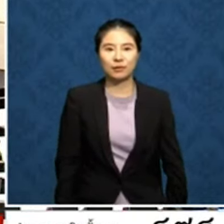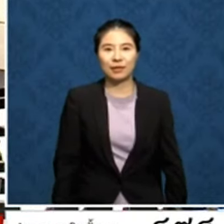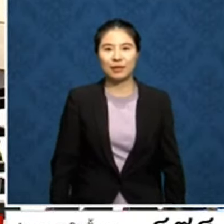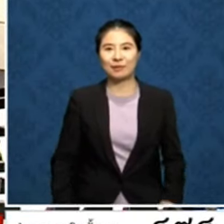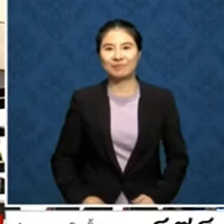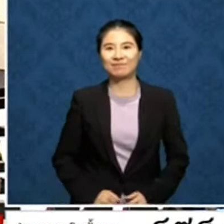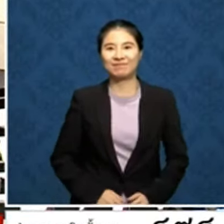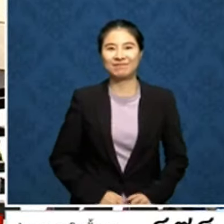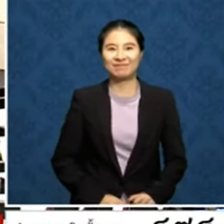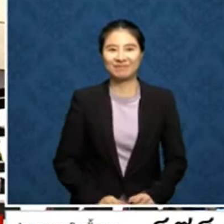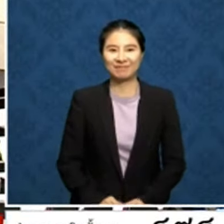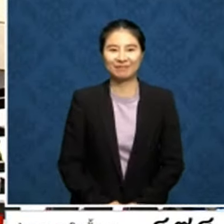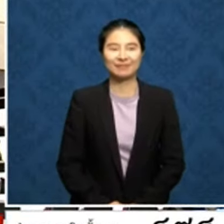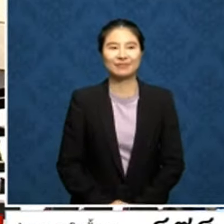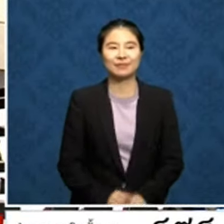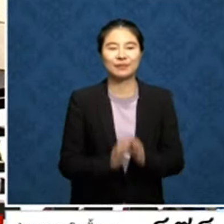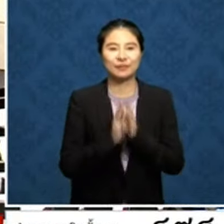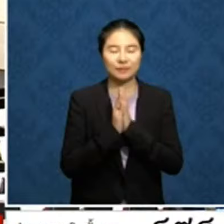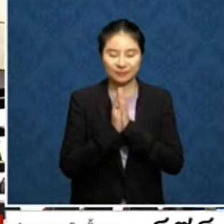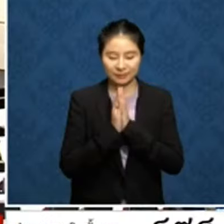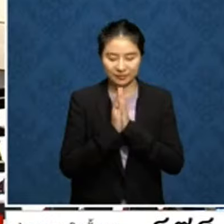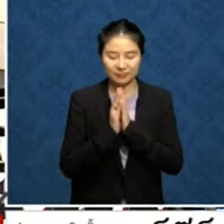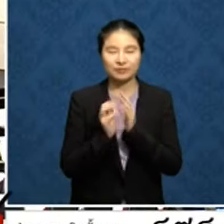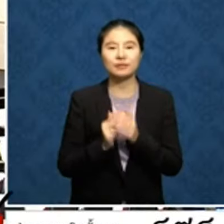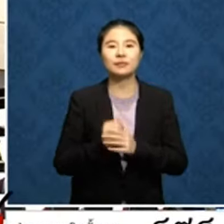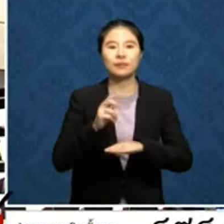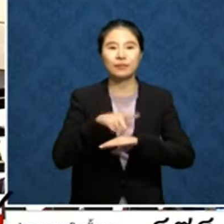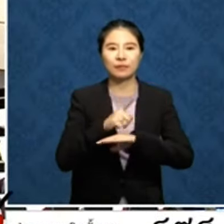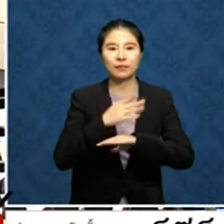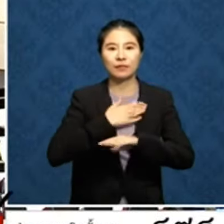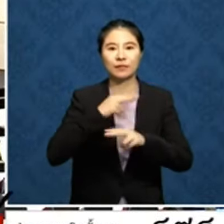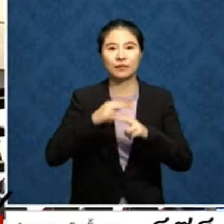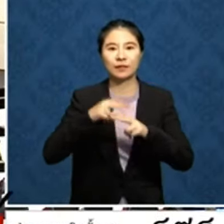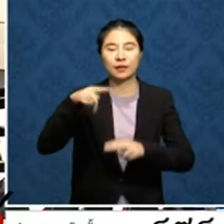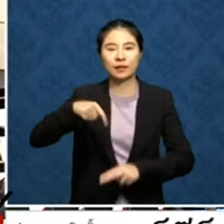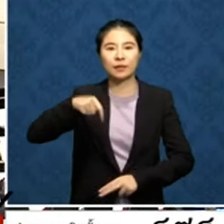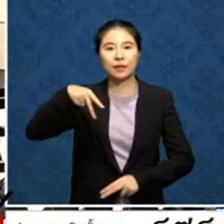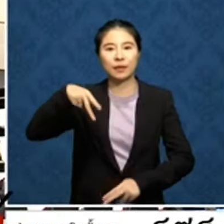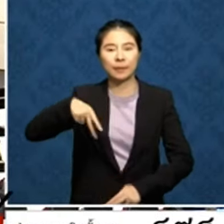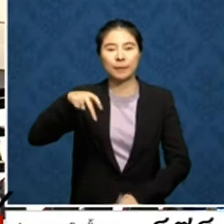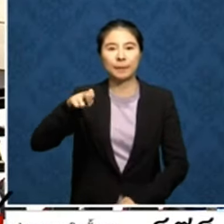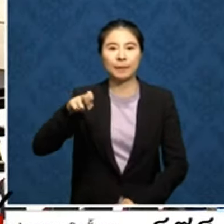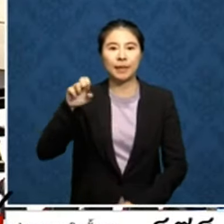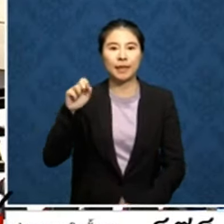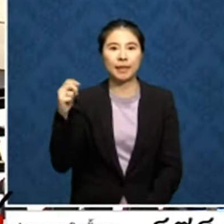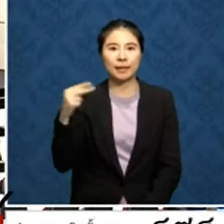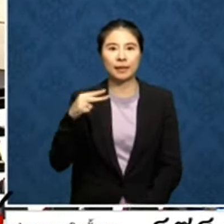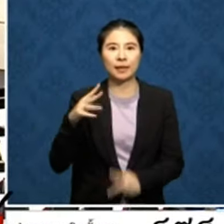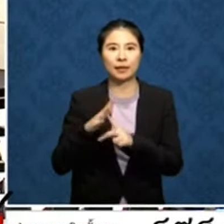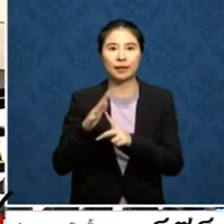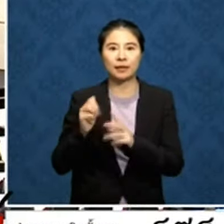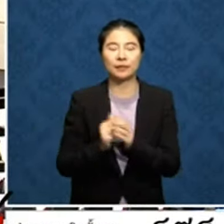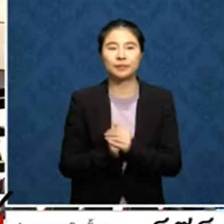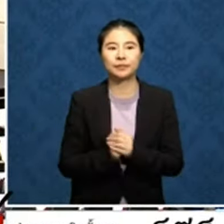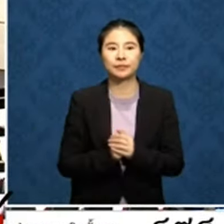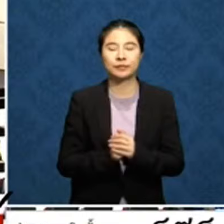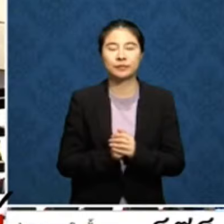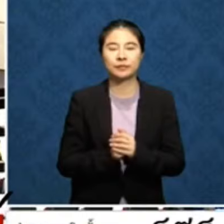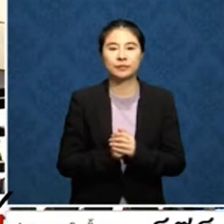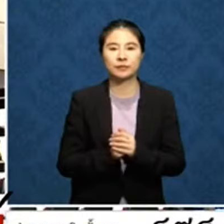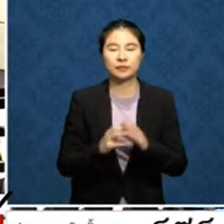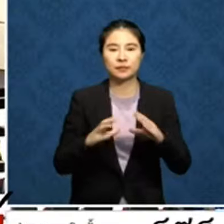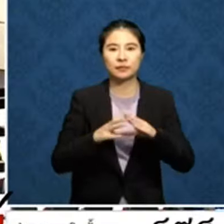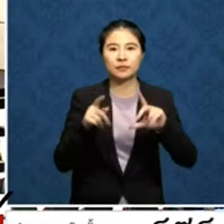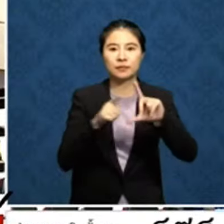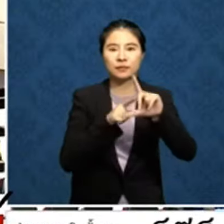ครับเรียนท่านประธานที่เคารพกระผมพิธาลิมเจริญรัตบัญชีรายชื่อพรรคก้าไกลต่อเนื่องจากเพื่อน